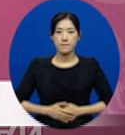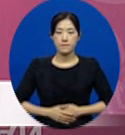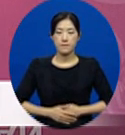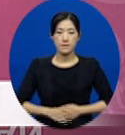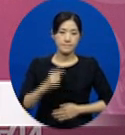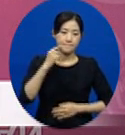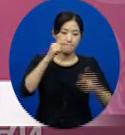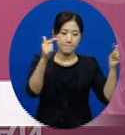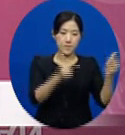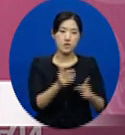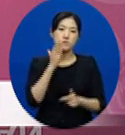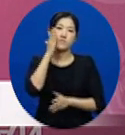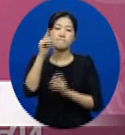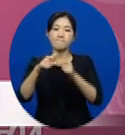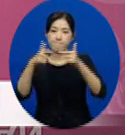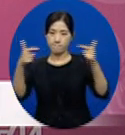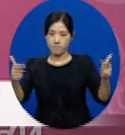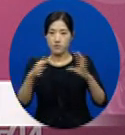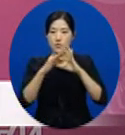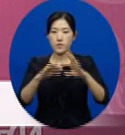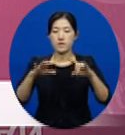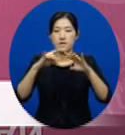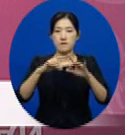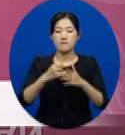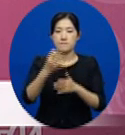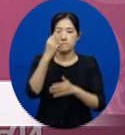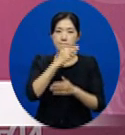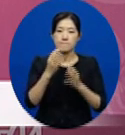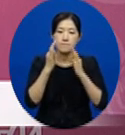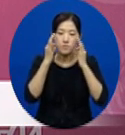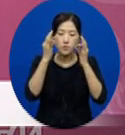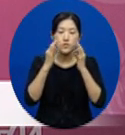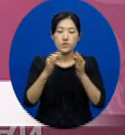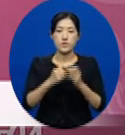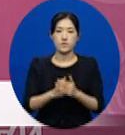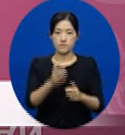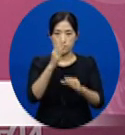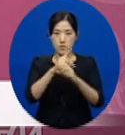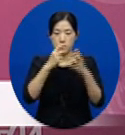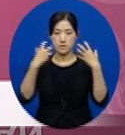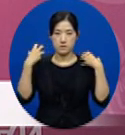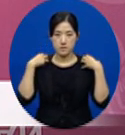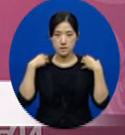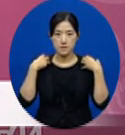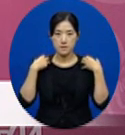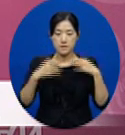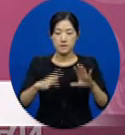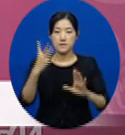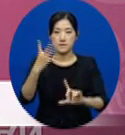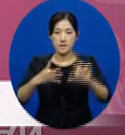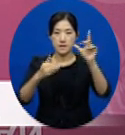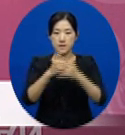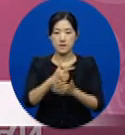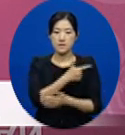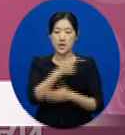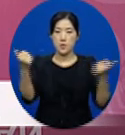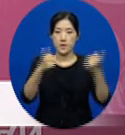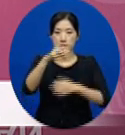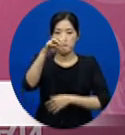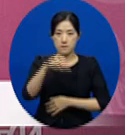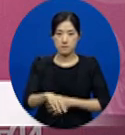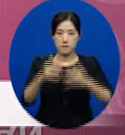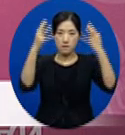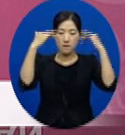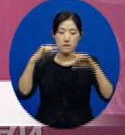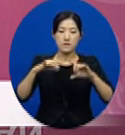저탄소 녹색 성장으로 에너지 효율화 사업에 앞장서는 오산시는 지난 10일 오산시청 대회의실에서 여름철